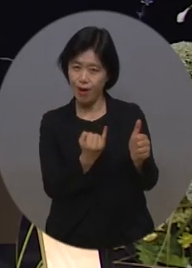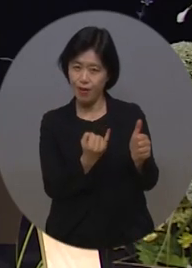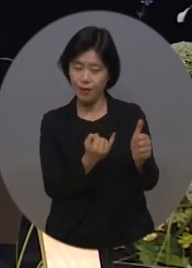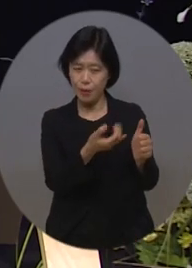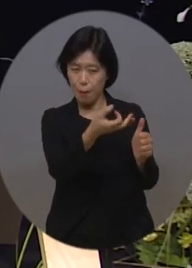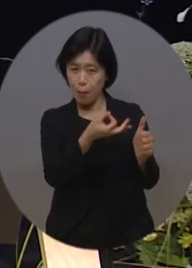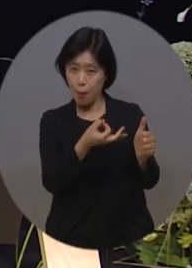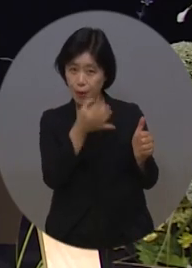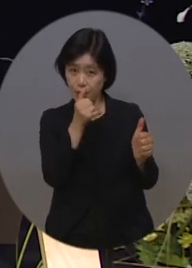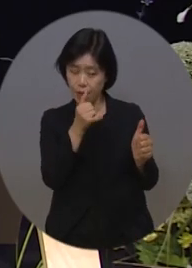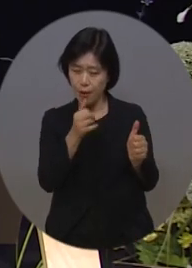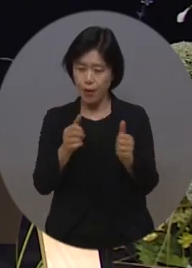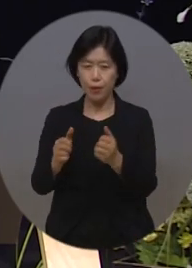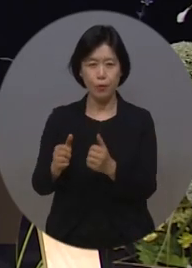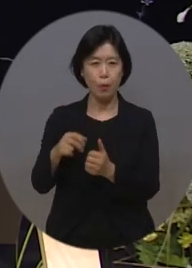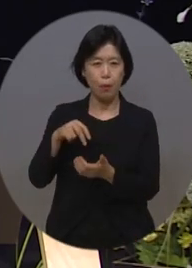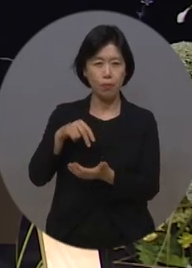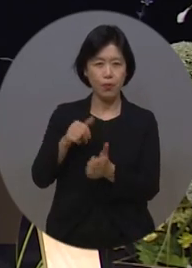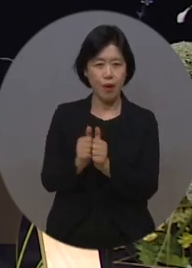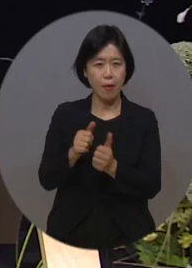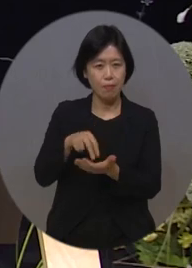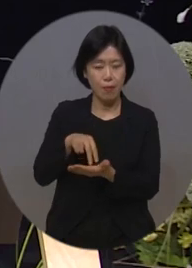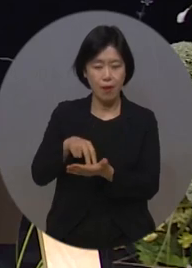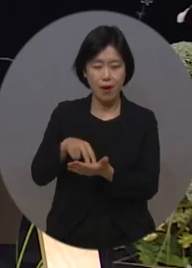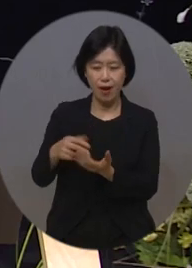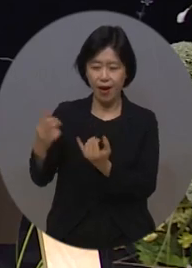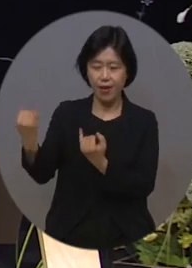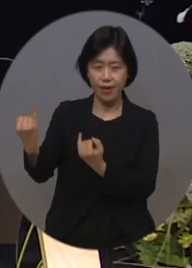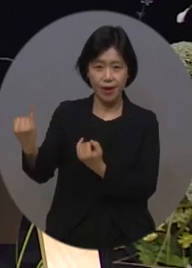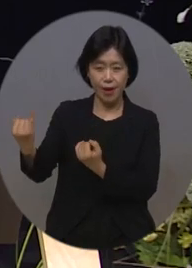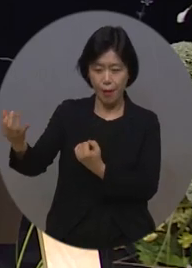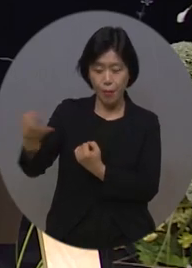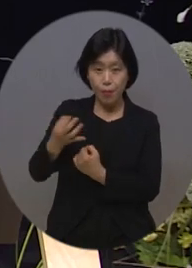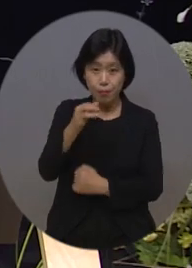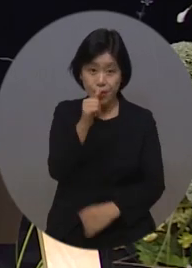모르겠지만 남다른 좋은 기분을 느끼고 계시지는 않으신지요?